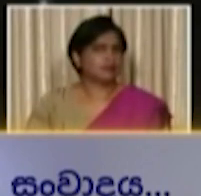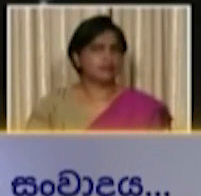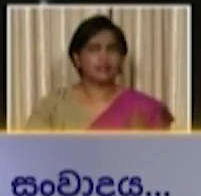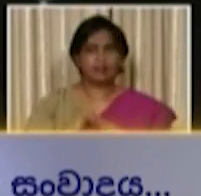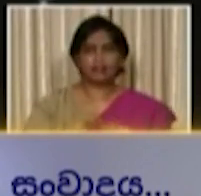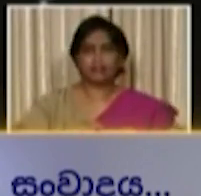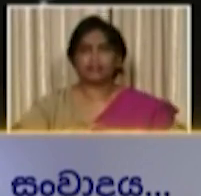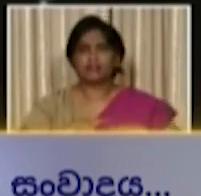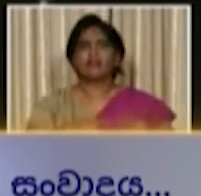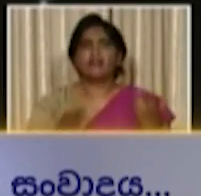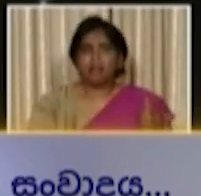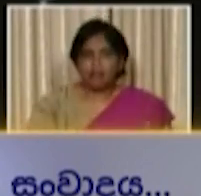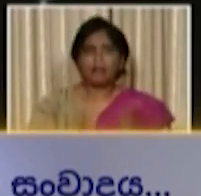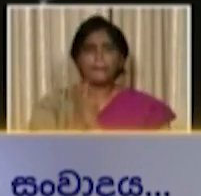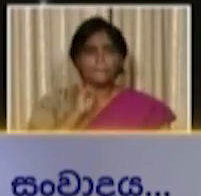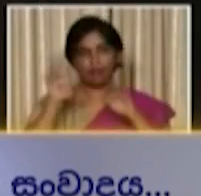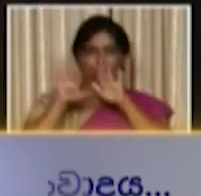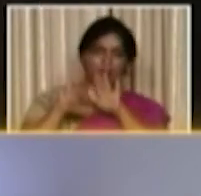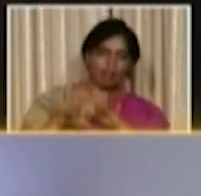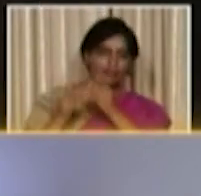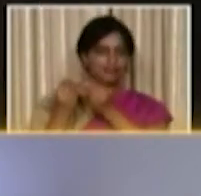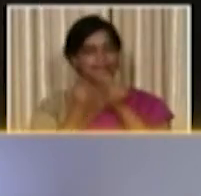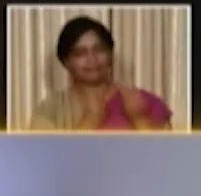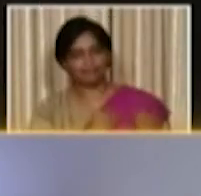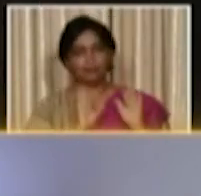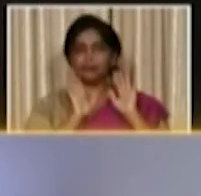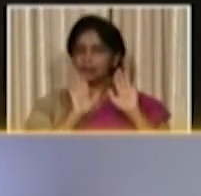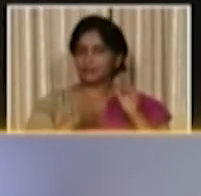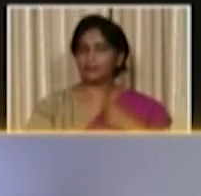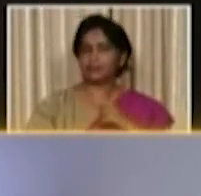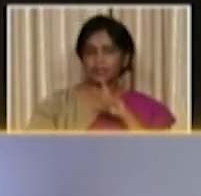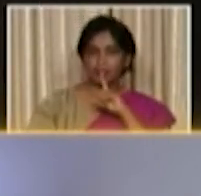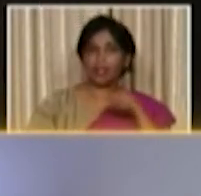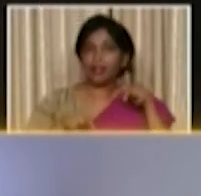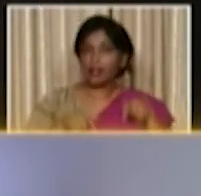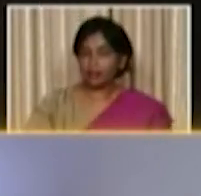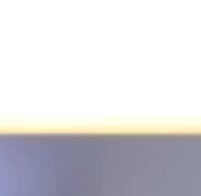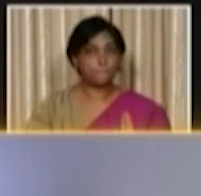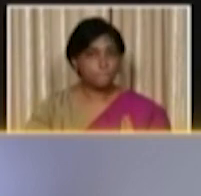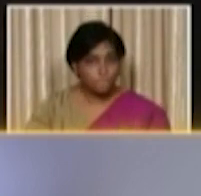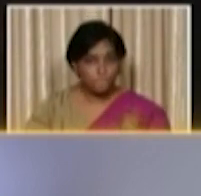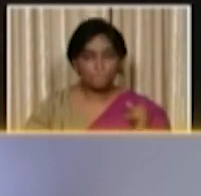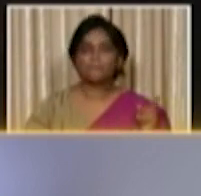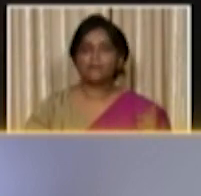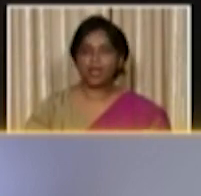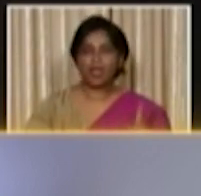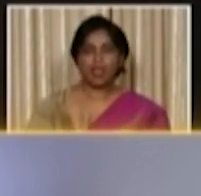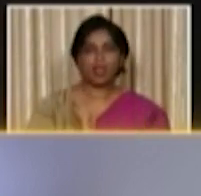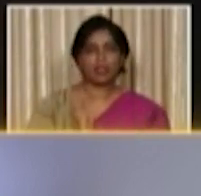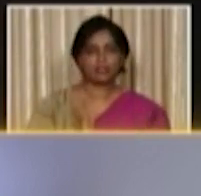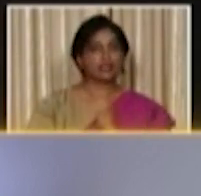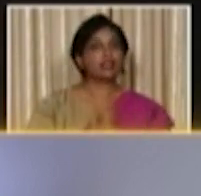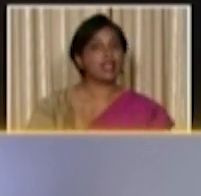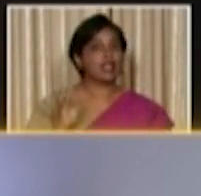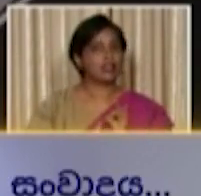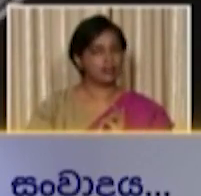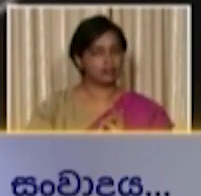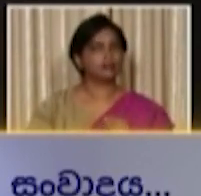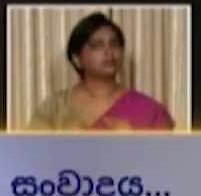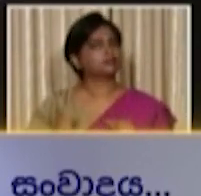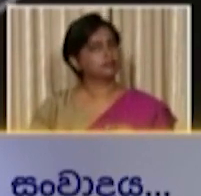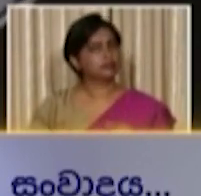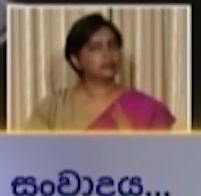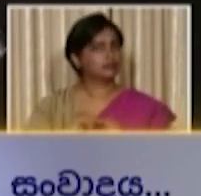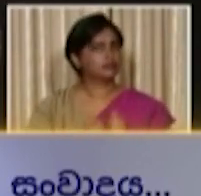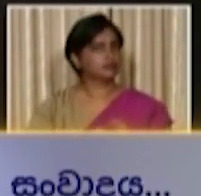ක්‍රියාත්මක කරන්න නේ නම් අමාත්‍යාංශයේ උපදෙස් දීලා තියෙනවා. හැබැයි මම කියනවා මේක අද ක්‍රියාත්මක වෙන්න යනකොට ලසන්ත අලගියවන්න රාජ්‍ය ඇමතිතුමා මේක